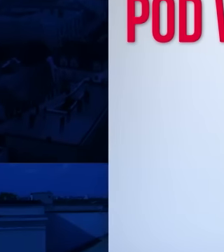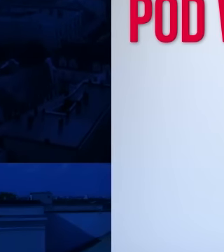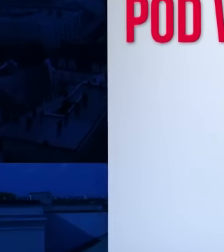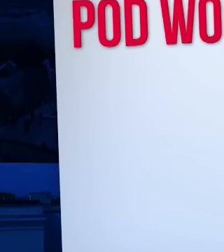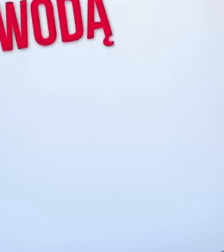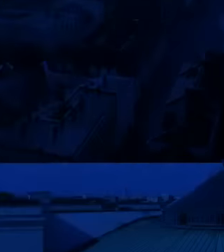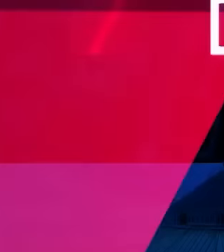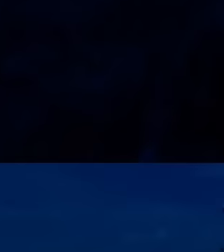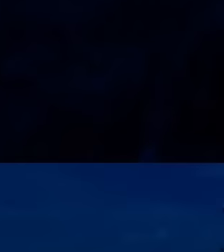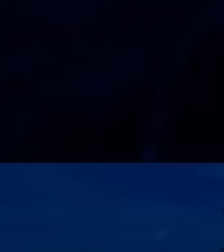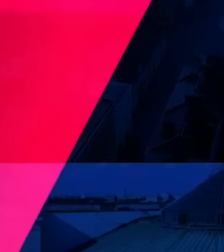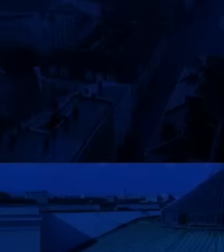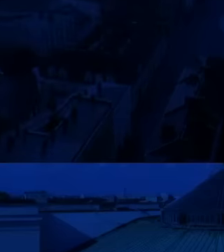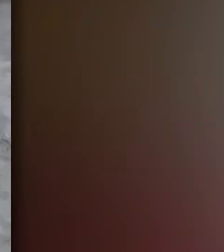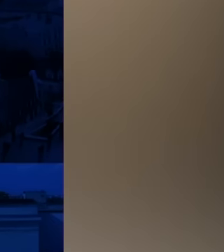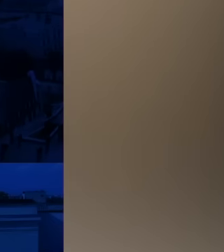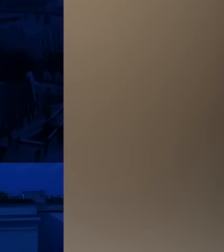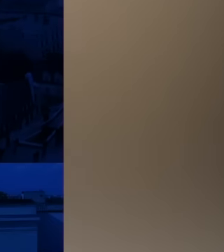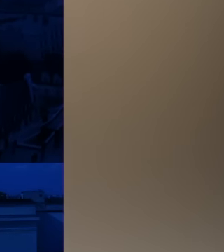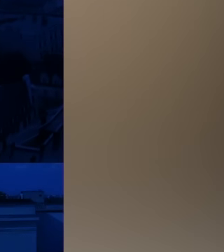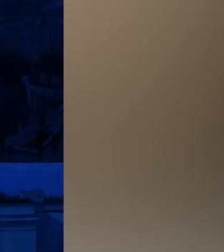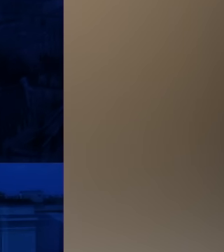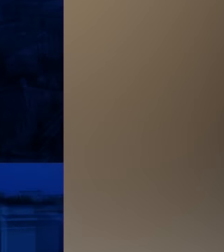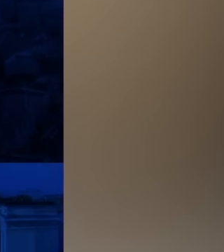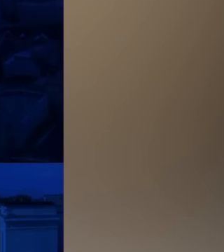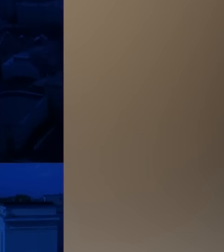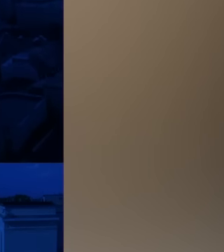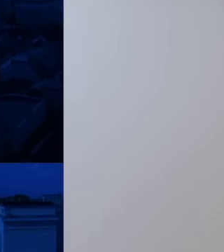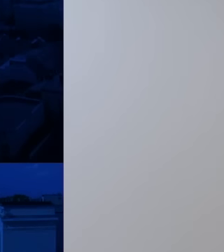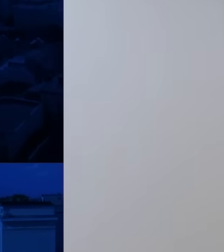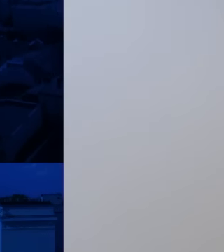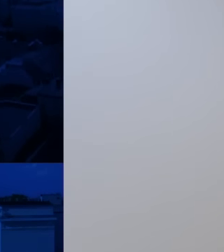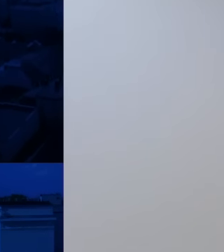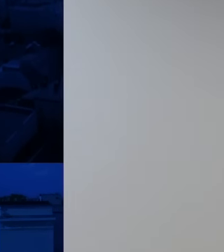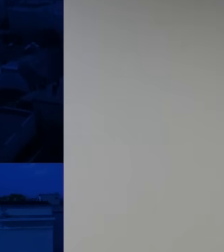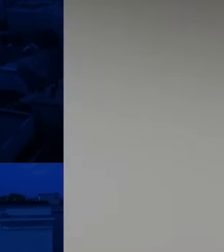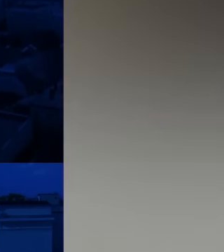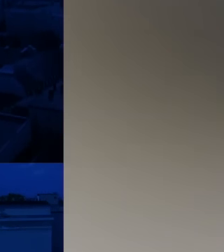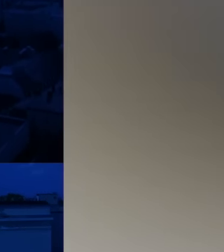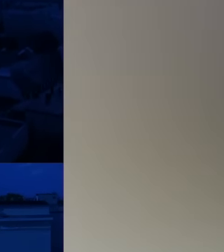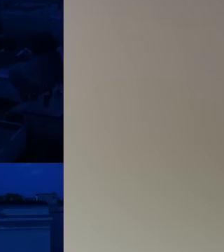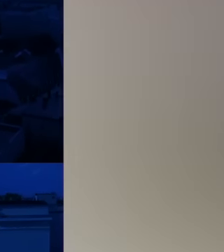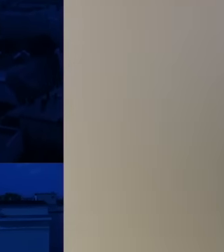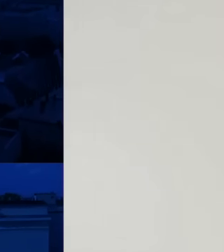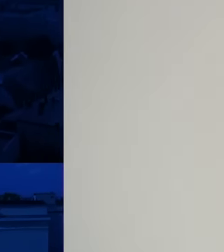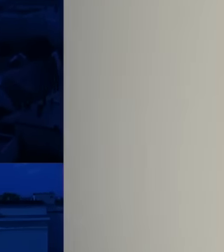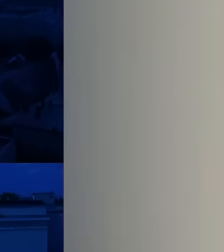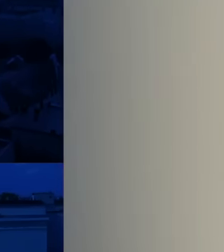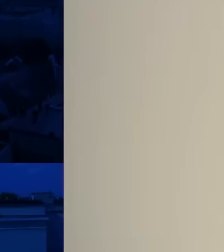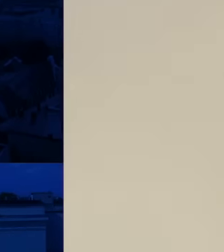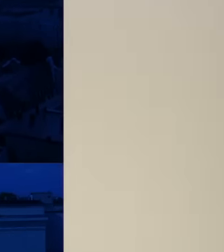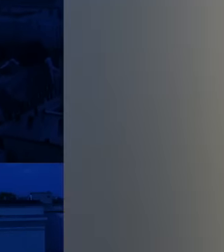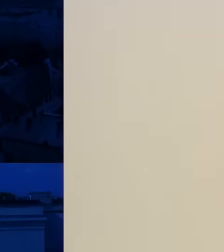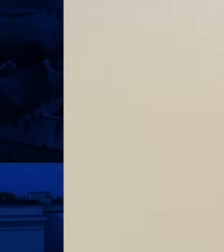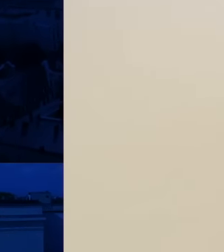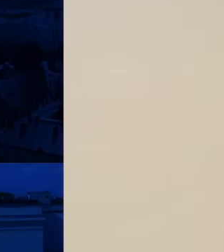domy lub zostało ewakuowanych. Jest niekwestionowanym królem puszczy. Teraz ma szansę stać się królem futbolu. W Ekspresie Republiki odbijamy